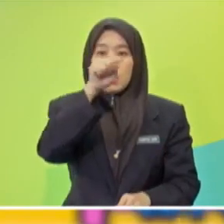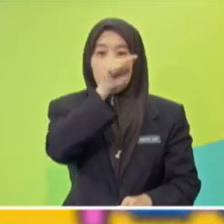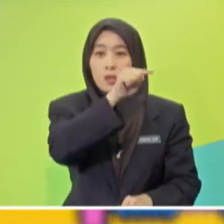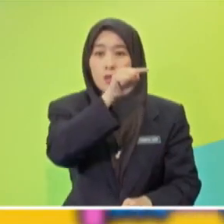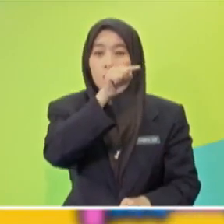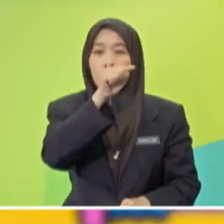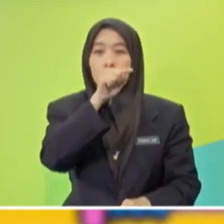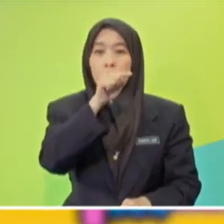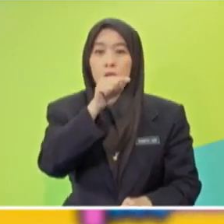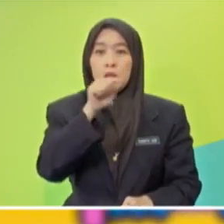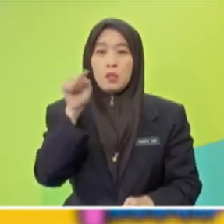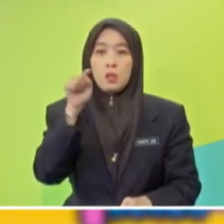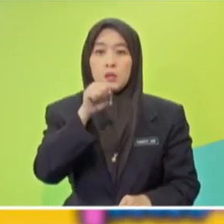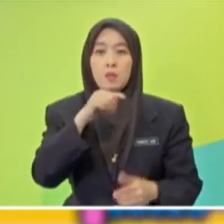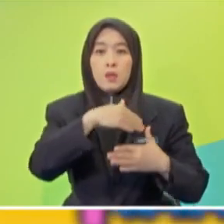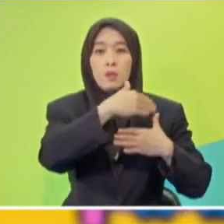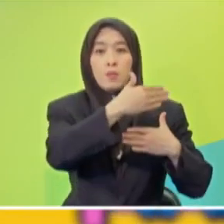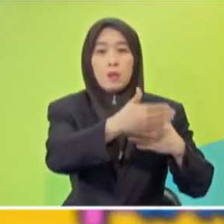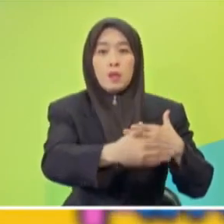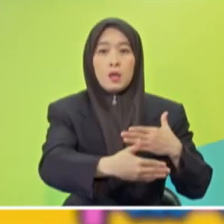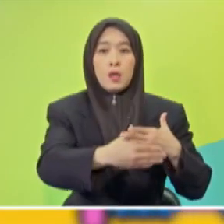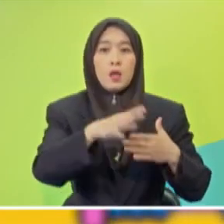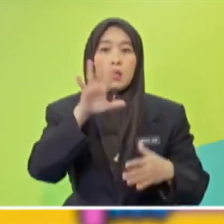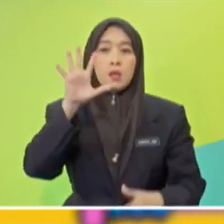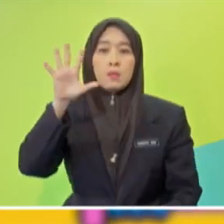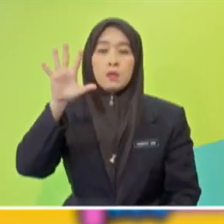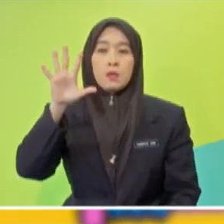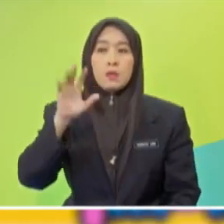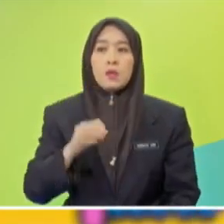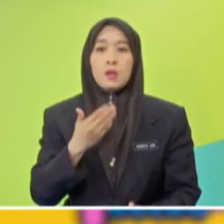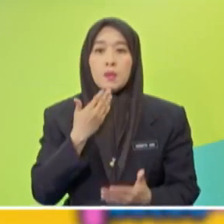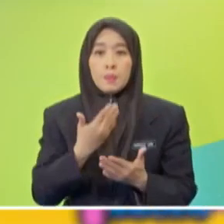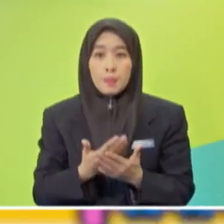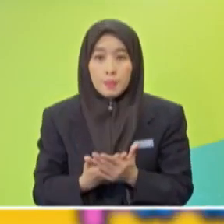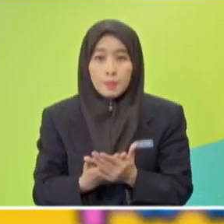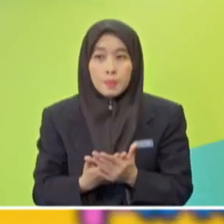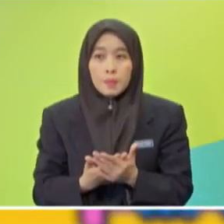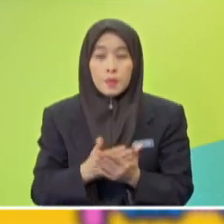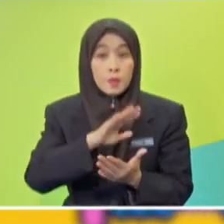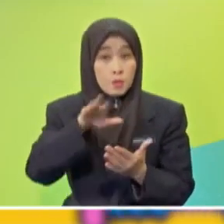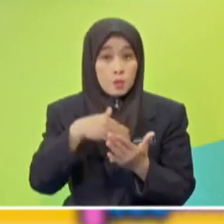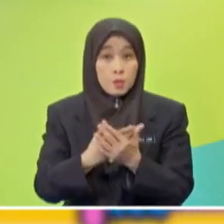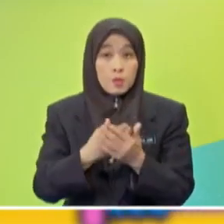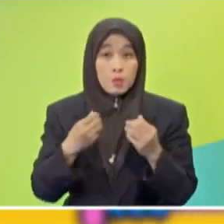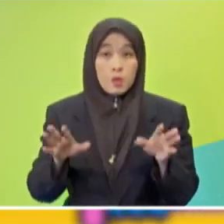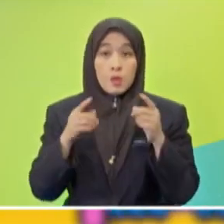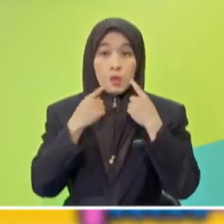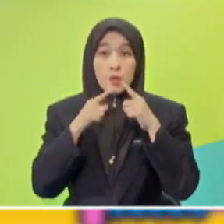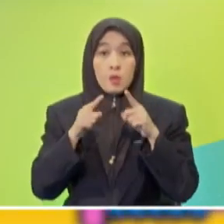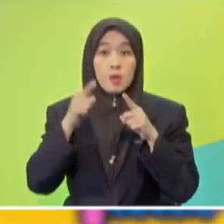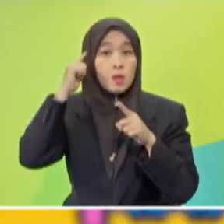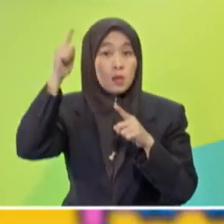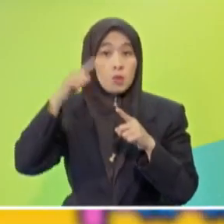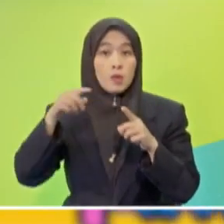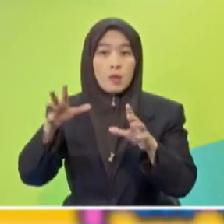titiknya berada di belakang lima jawab jadi Zakri pun dapat satu lagi dengan cara ini Cikgu